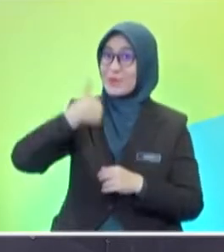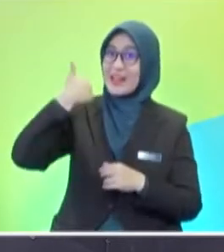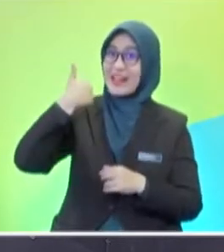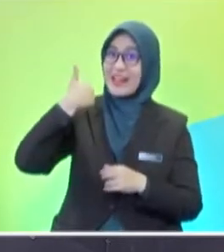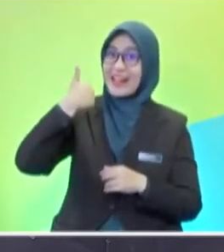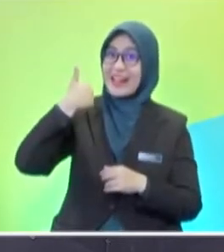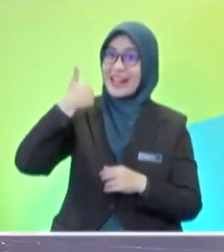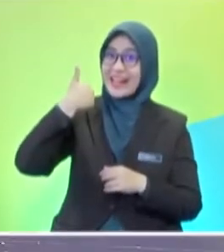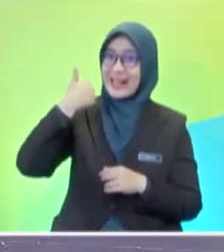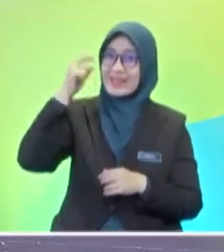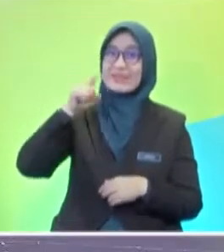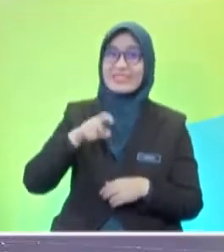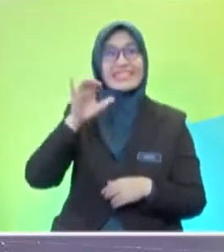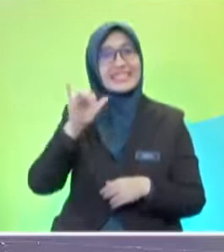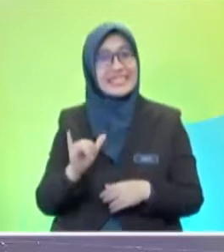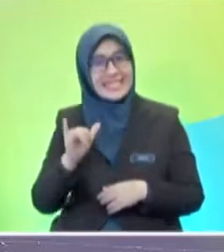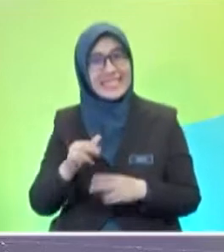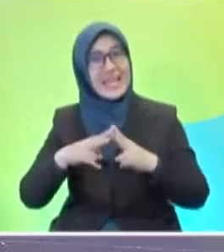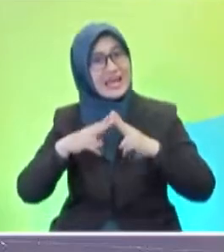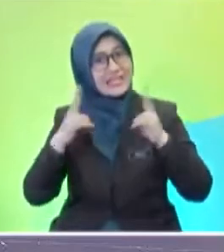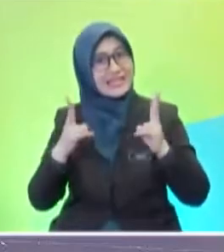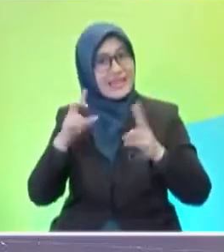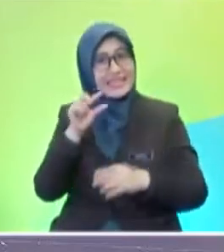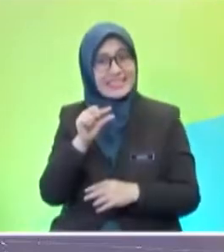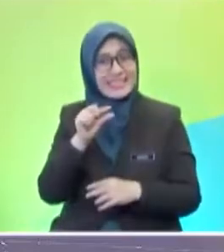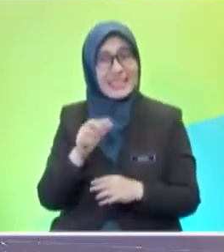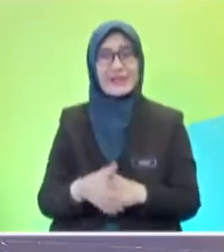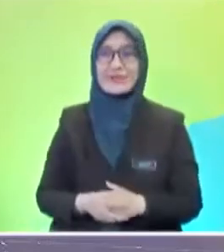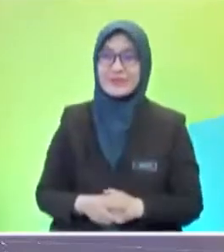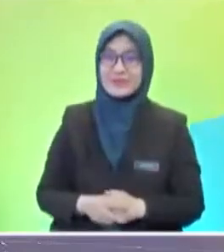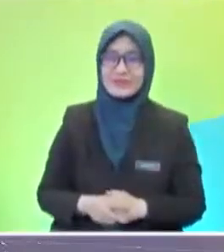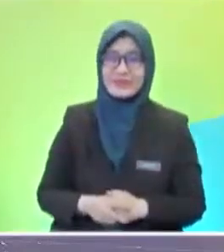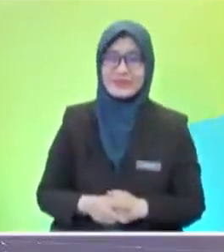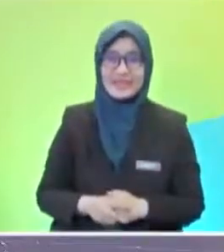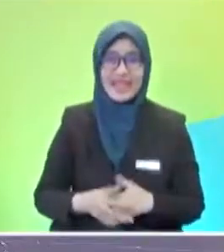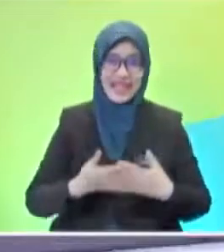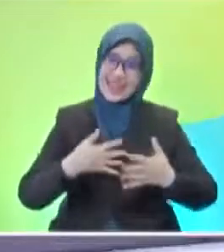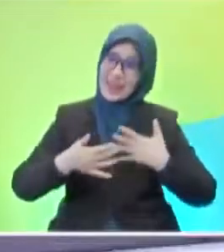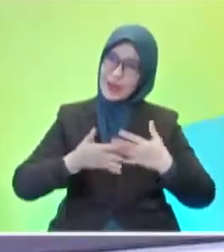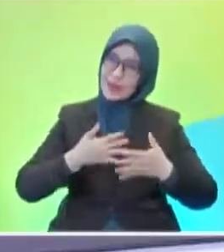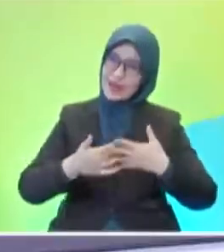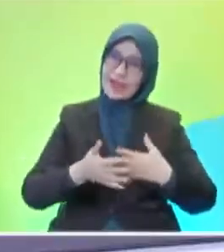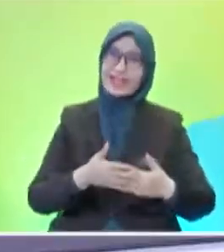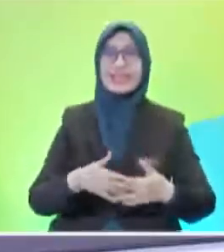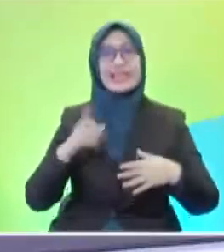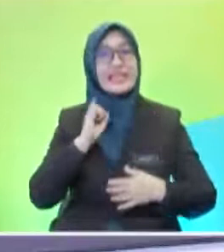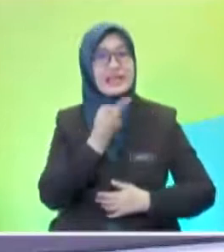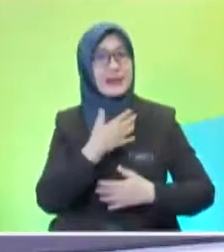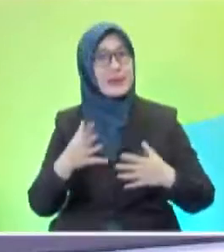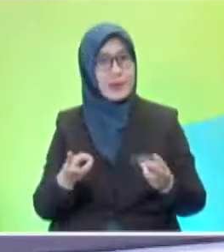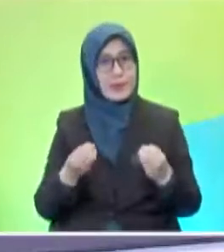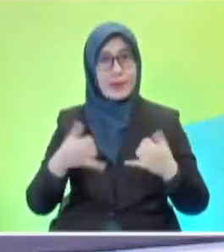yang paling sedikit masih ada peluang lagi kita bermain